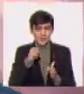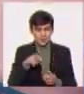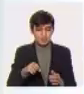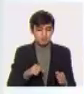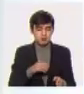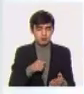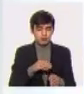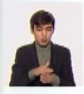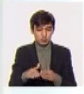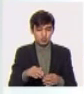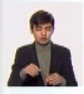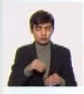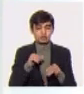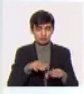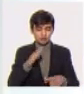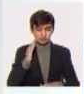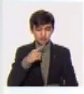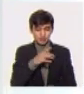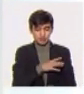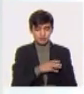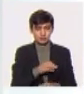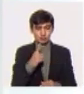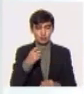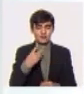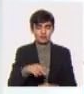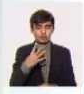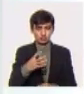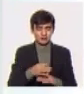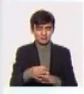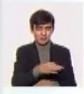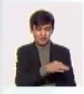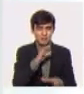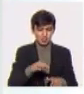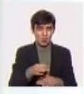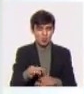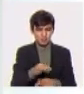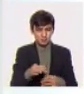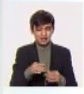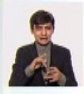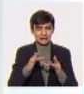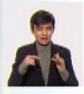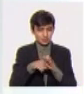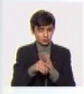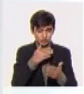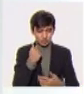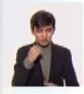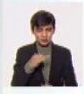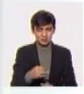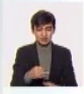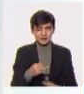сендіріп отыр. Облыс бөлімдегі 124 елді мекенде интернет байланысы жоқ. Шектелген болса